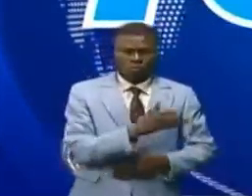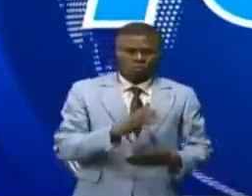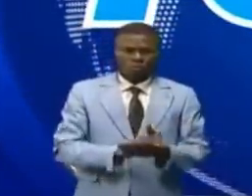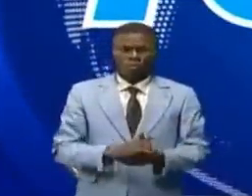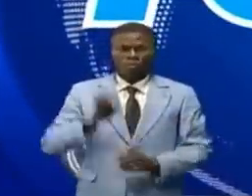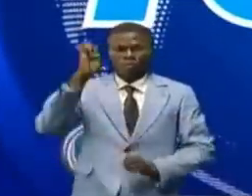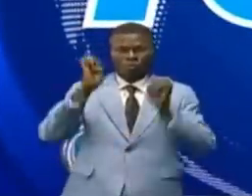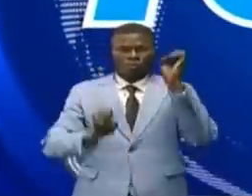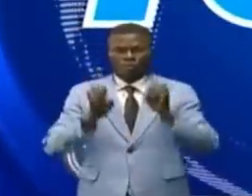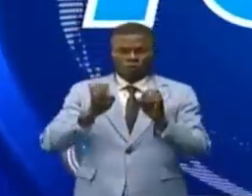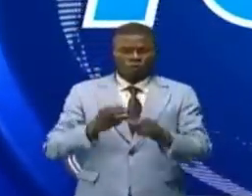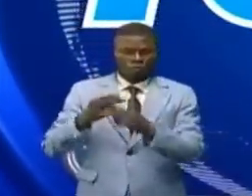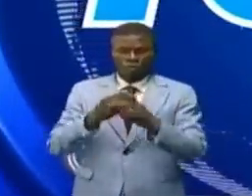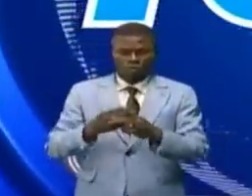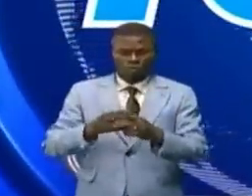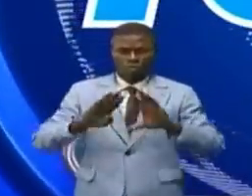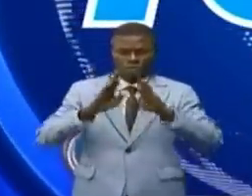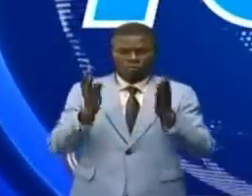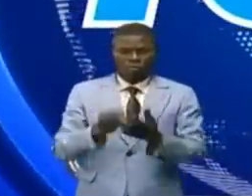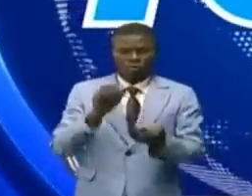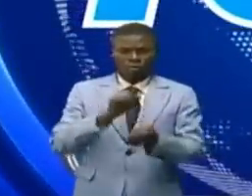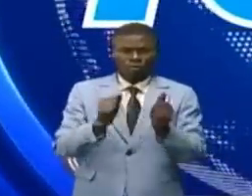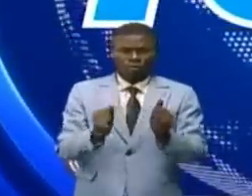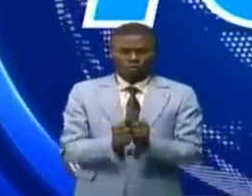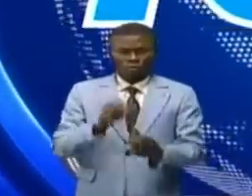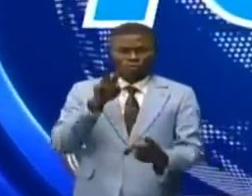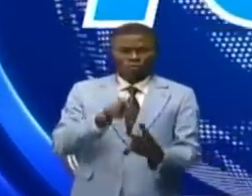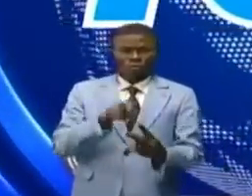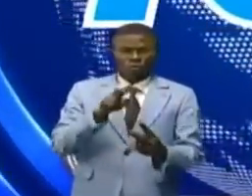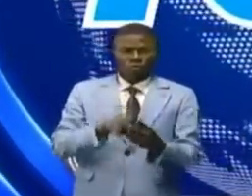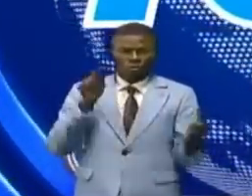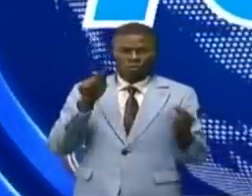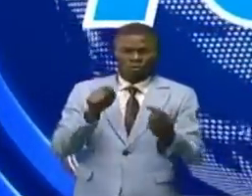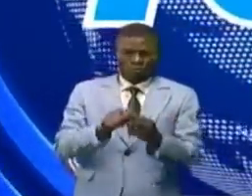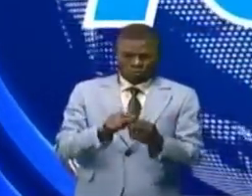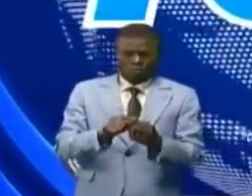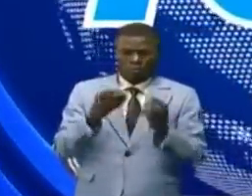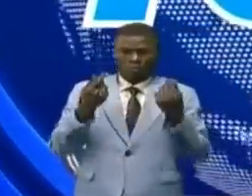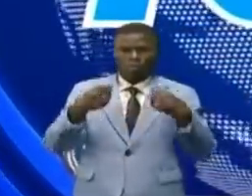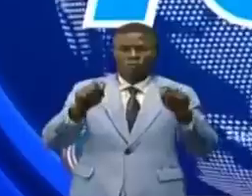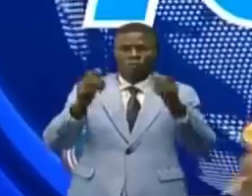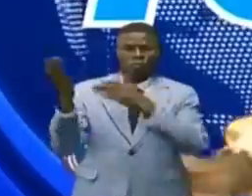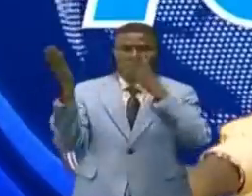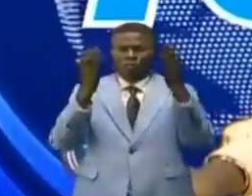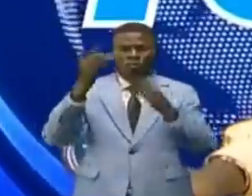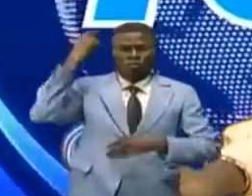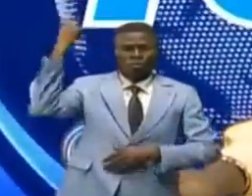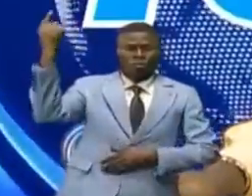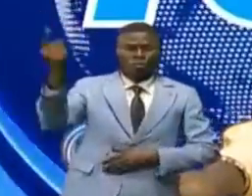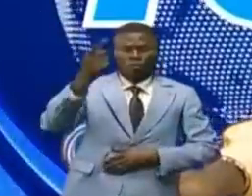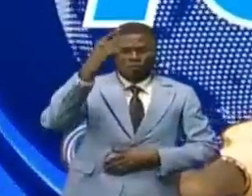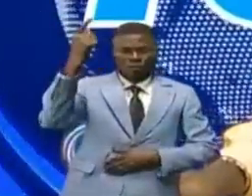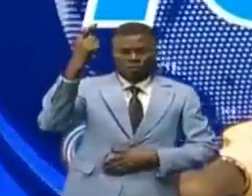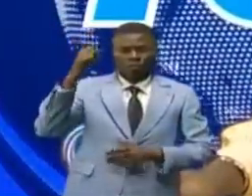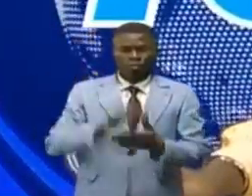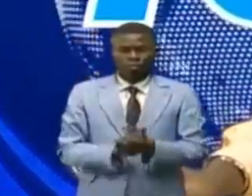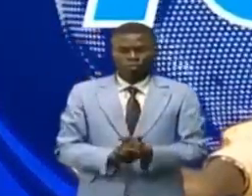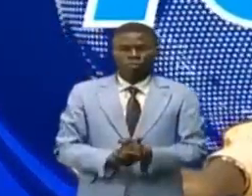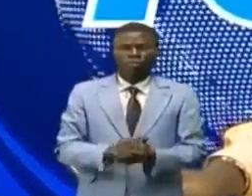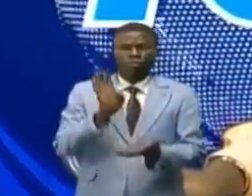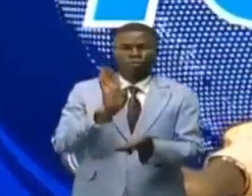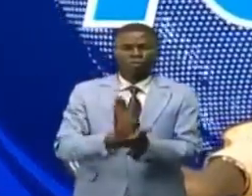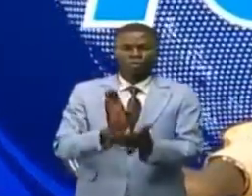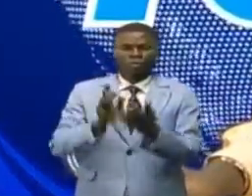évaluation de tout le processus de la chaîne d'approvisionnement jusqu'à la commercialisation sur les marchés international de leur certifié